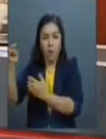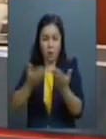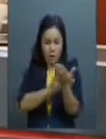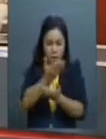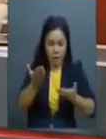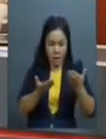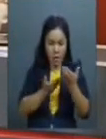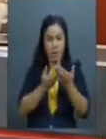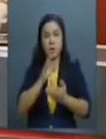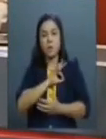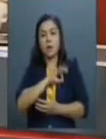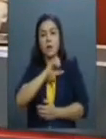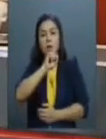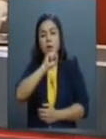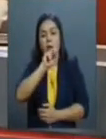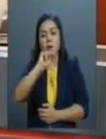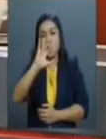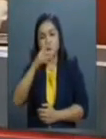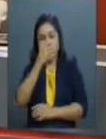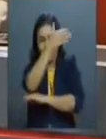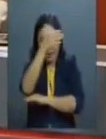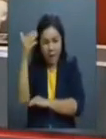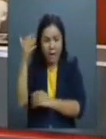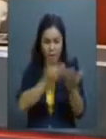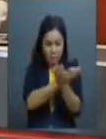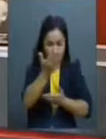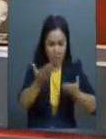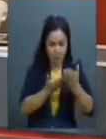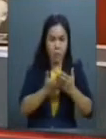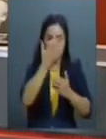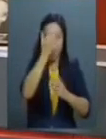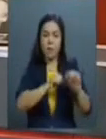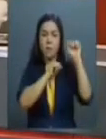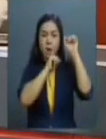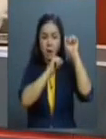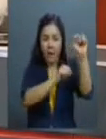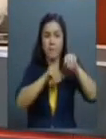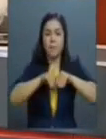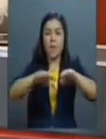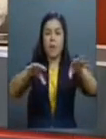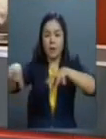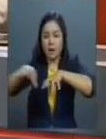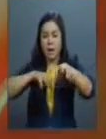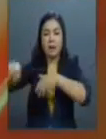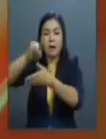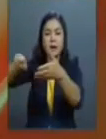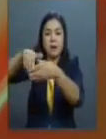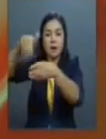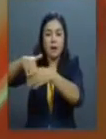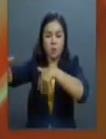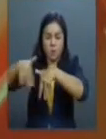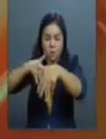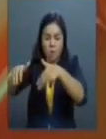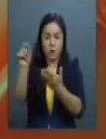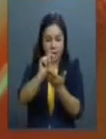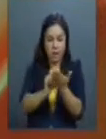ของสภานิติบัญญัติแห่งชาติเพื่อให้มีผลบังคับใช้สำหรับการจัดการเลือกตั้งท้องถิ่นนะคะซึ่งสาระสำคัญของร่างกฎหมายฉบับ